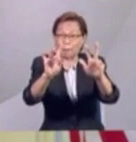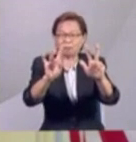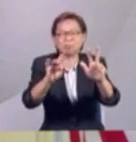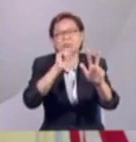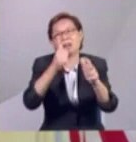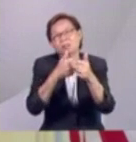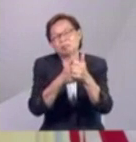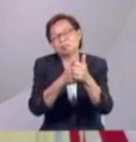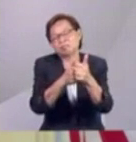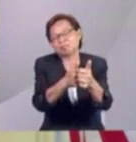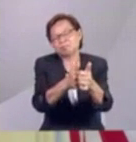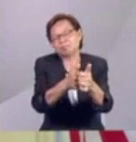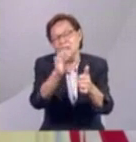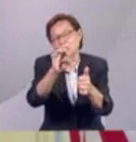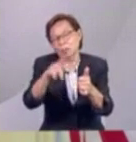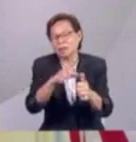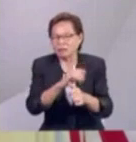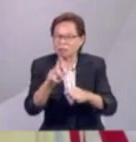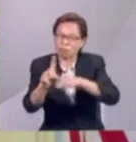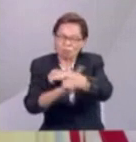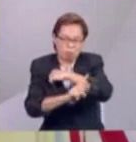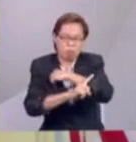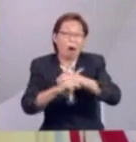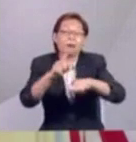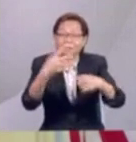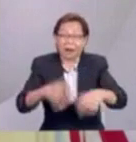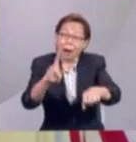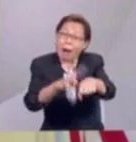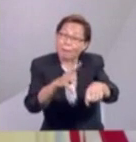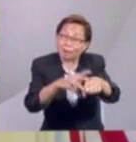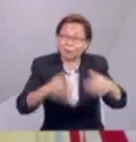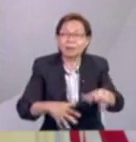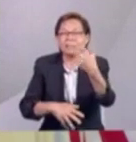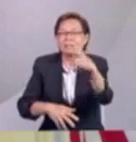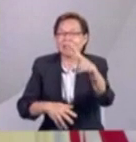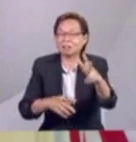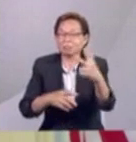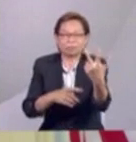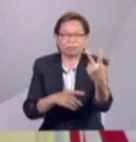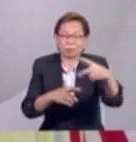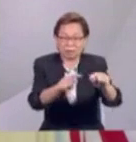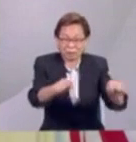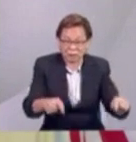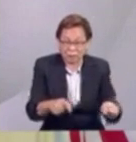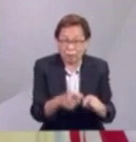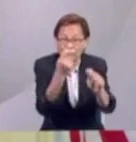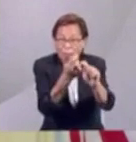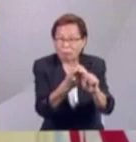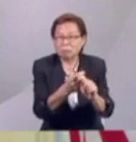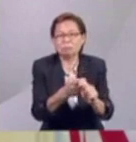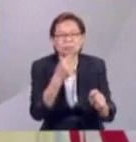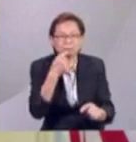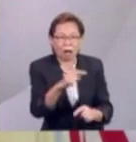tidak patuh SOP dan diberikan amaran. 13 tapak binaan diarah tutup kerana tidak patuh kepada